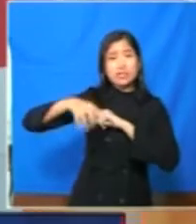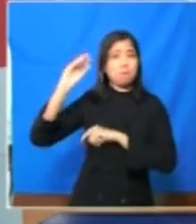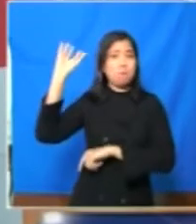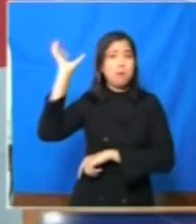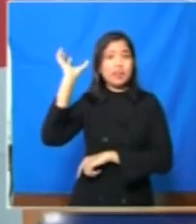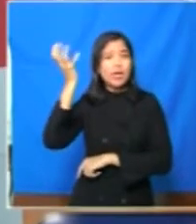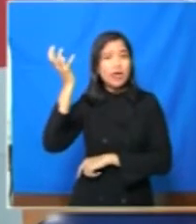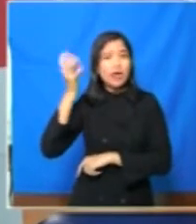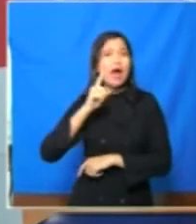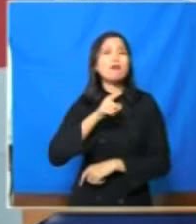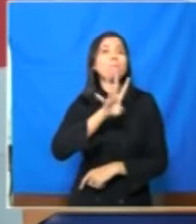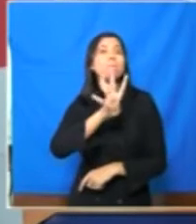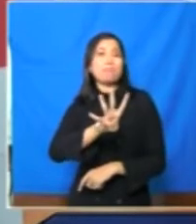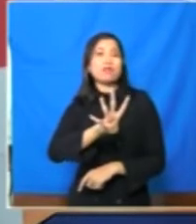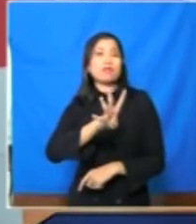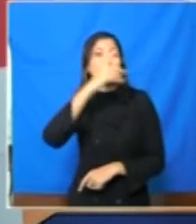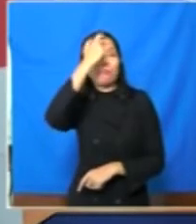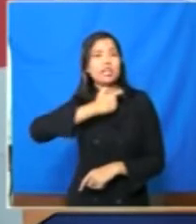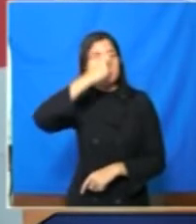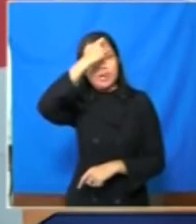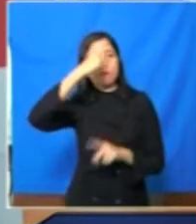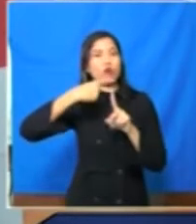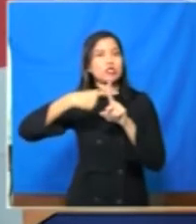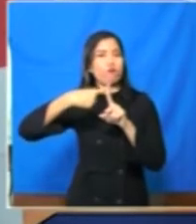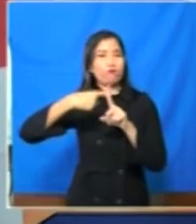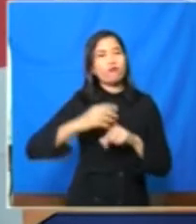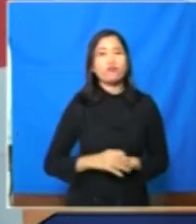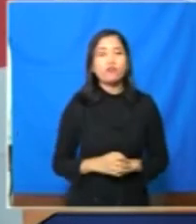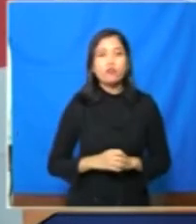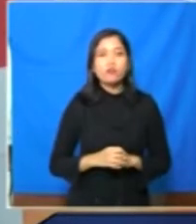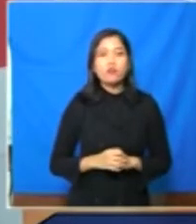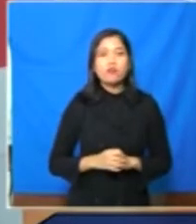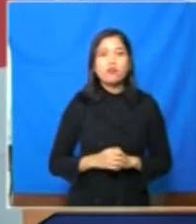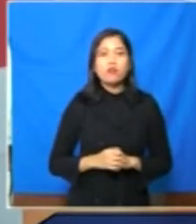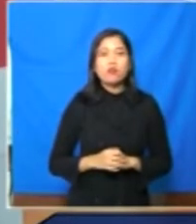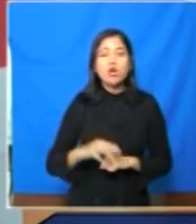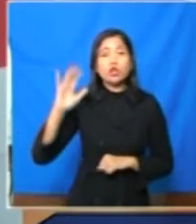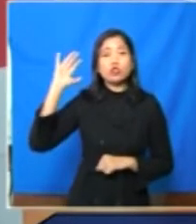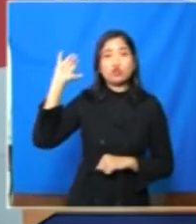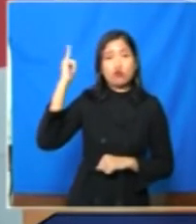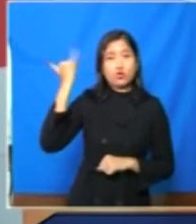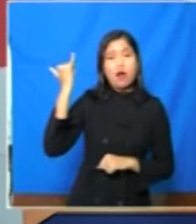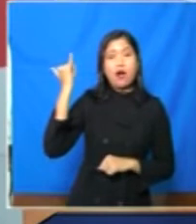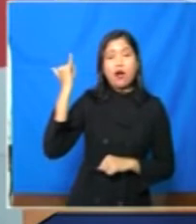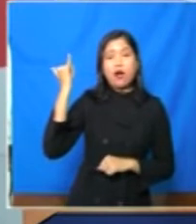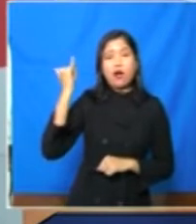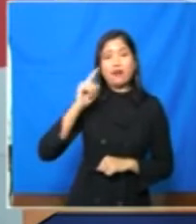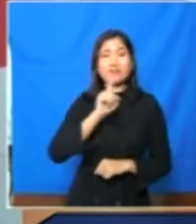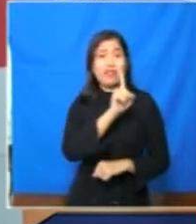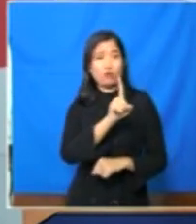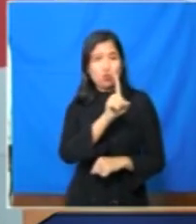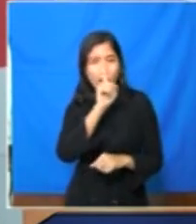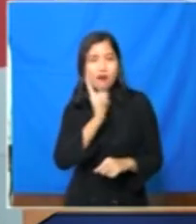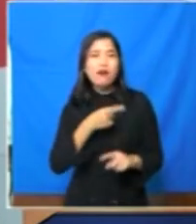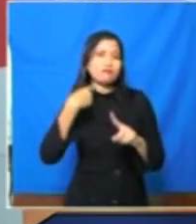menemukan lagi empat kasus positif di Daerah Istimewa Yogyakarta kita menemukan satu lagi